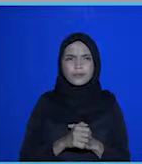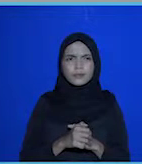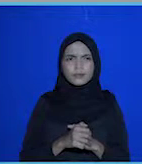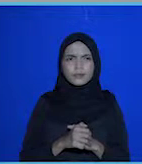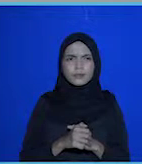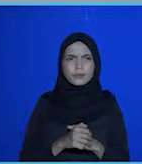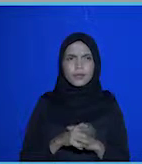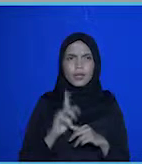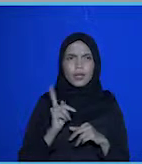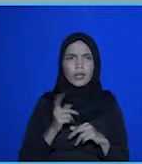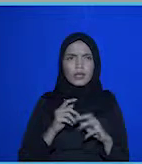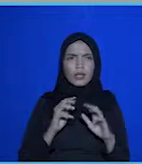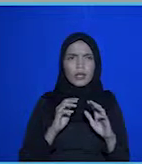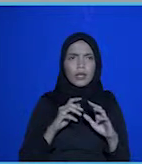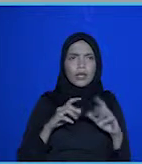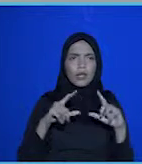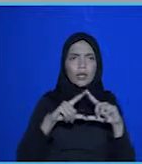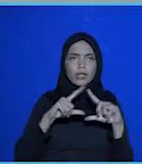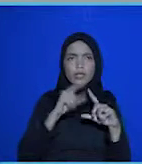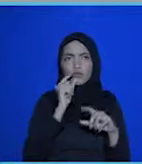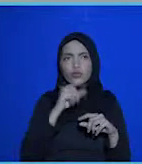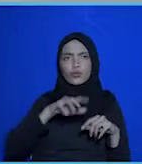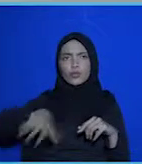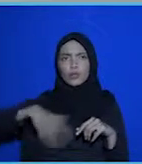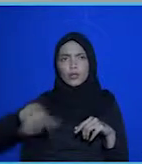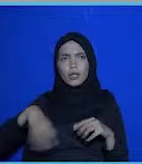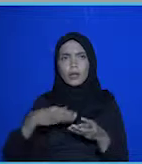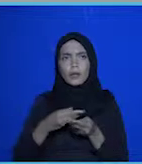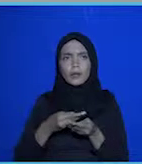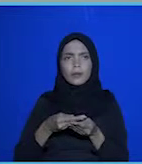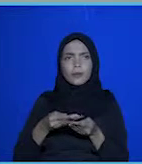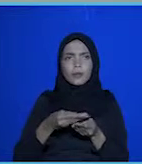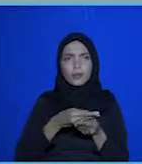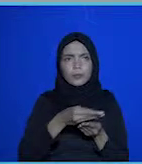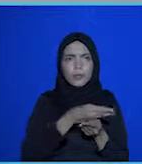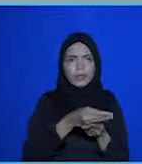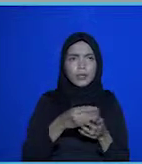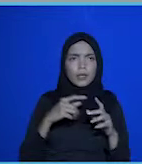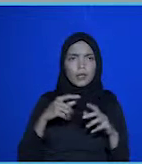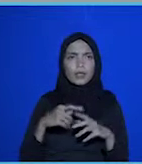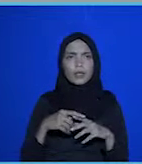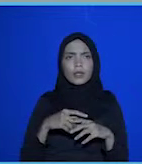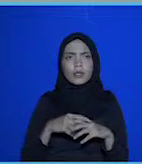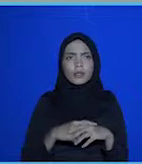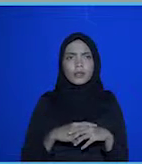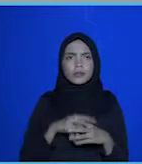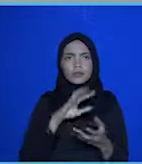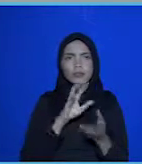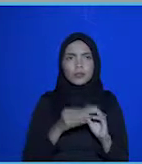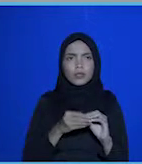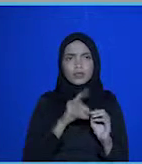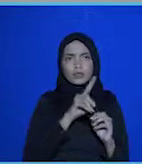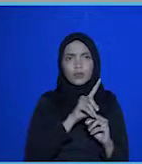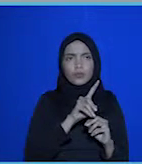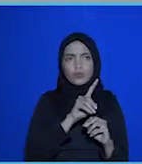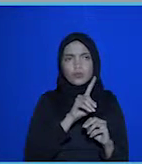perlengkapan keluarga berupa pembagian perlengkapan keluarga dan anak-anak sebanyak 1.200 paket.